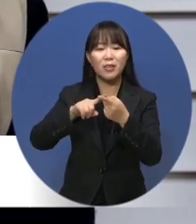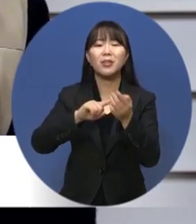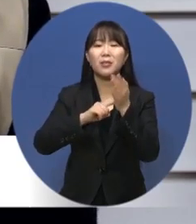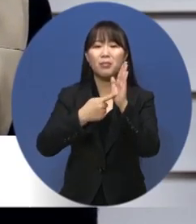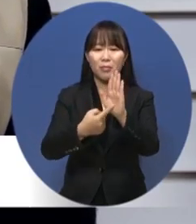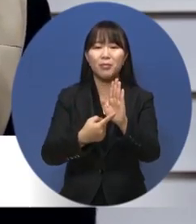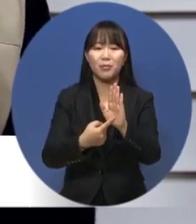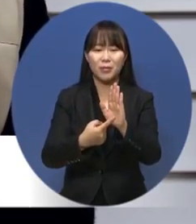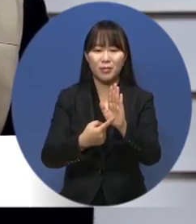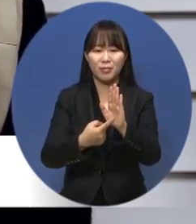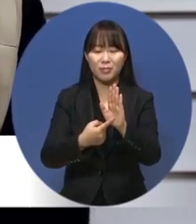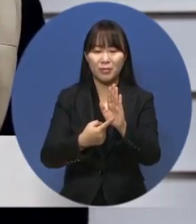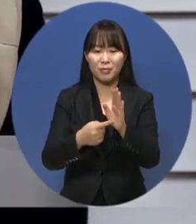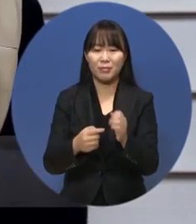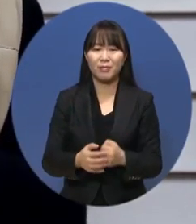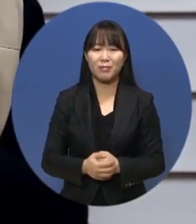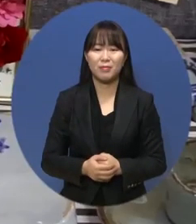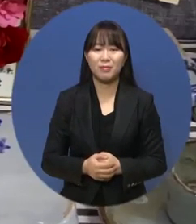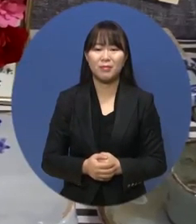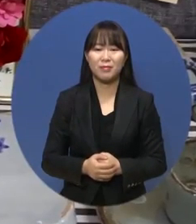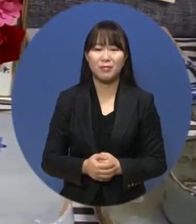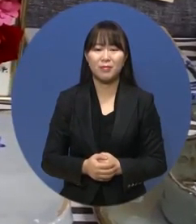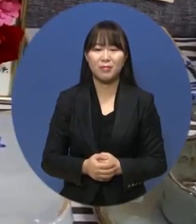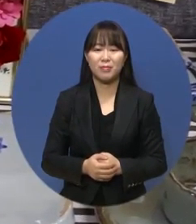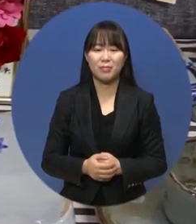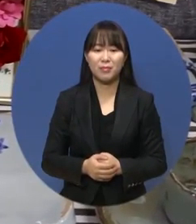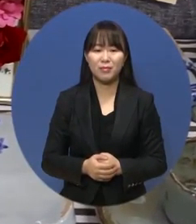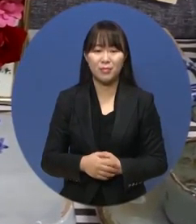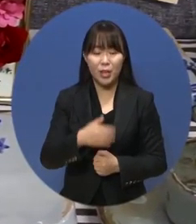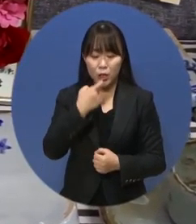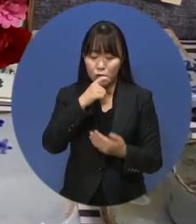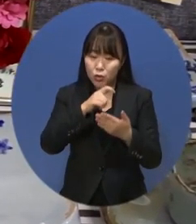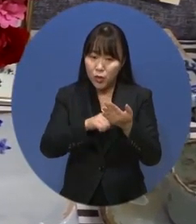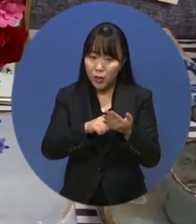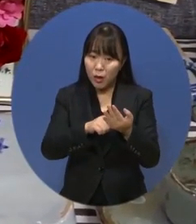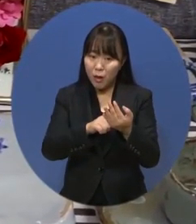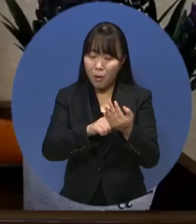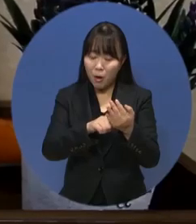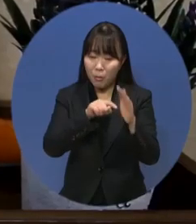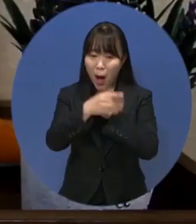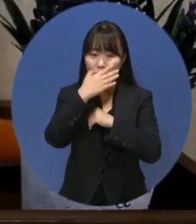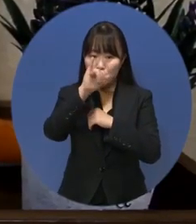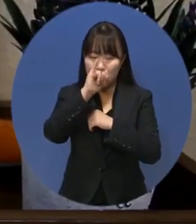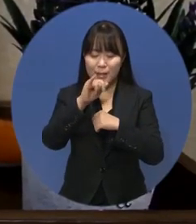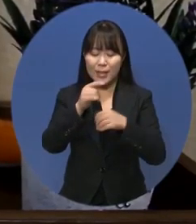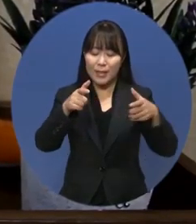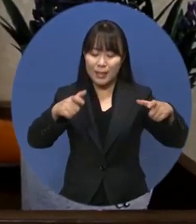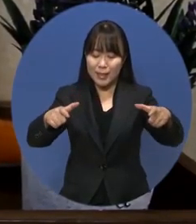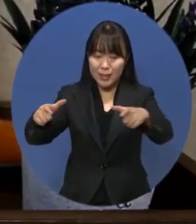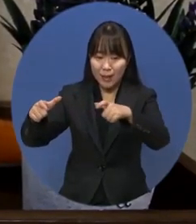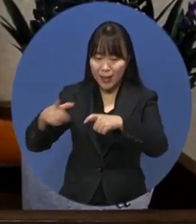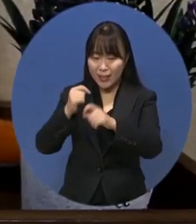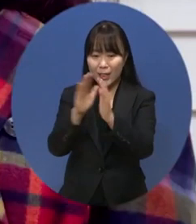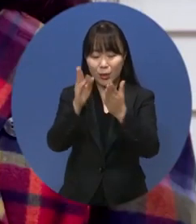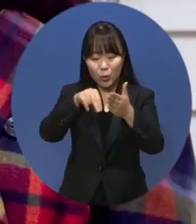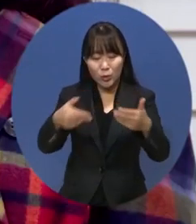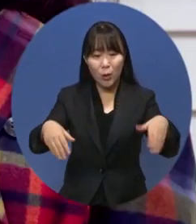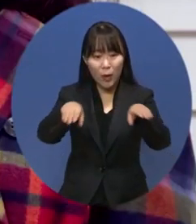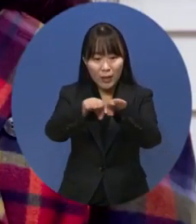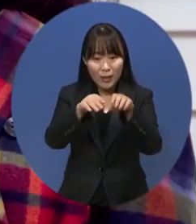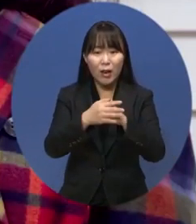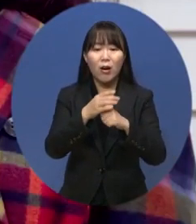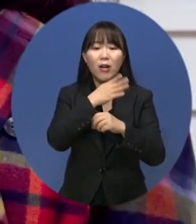걸 찍어놓았어요. 예. 누구나 쉽게 접할 수 있는 지역의 작은 도서관이